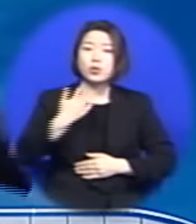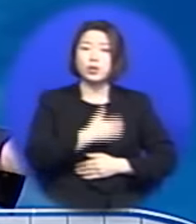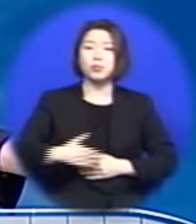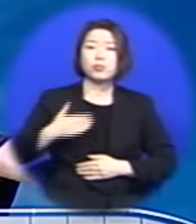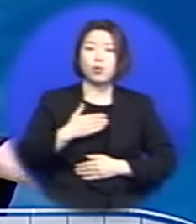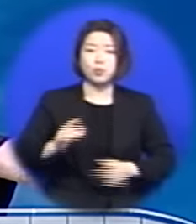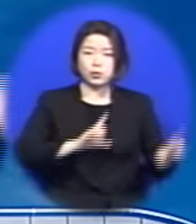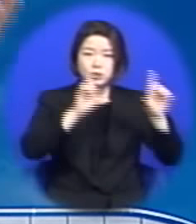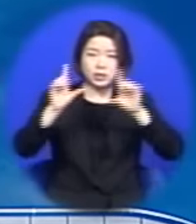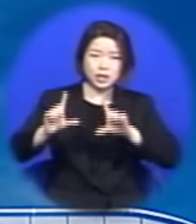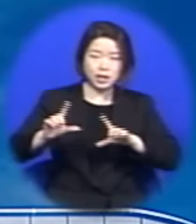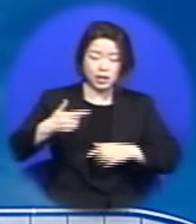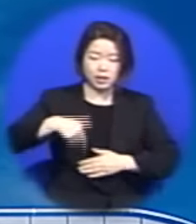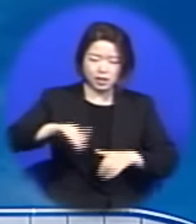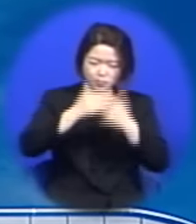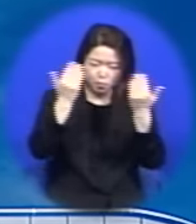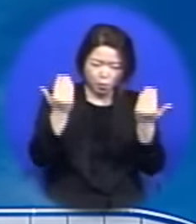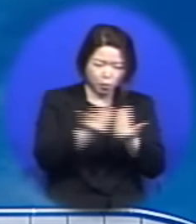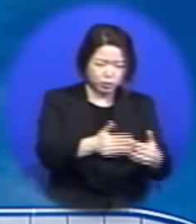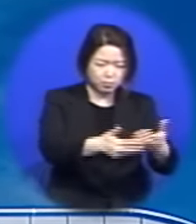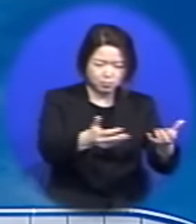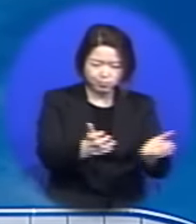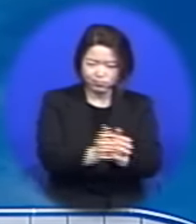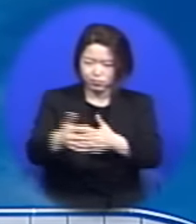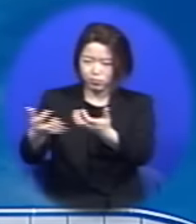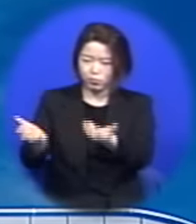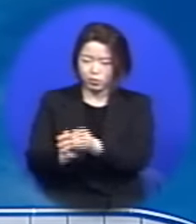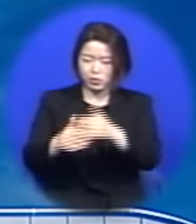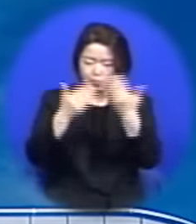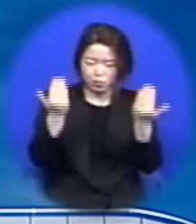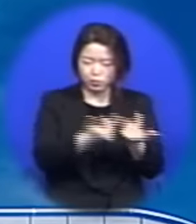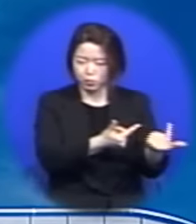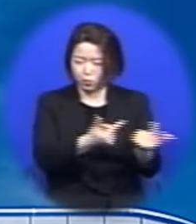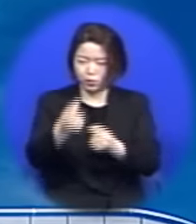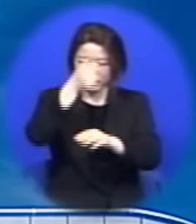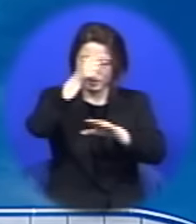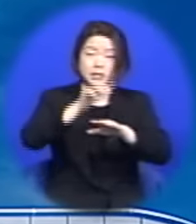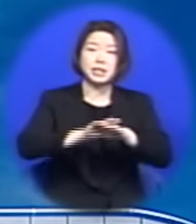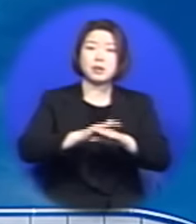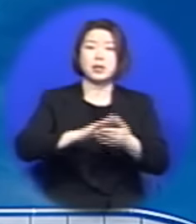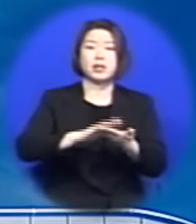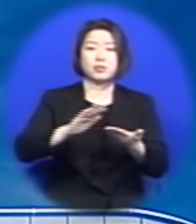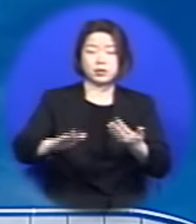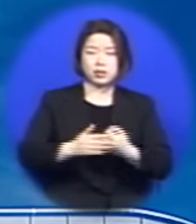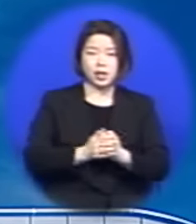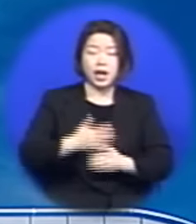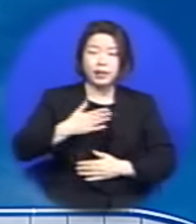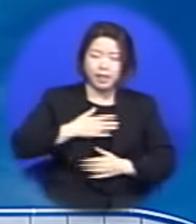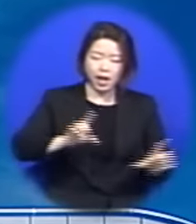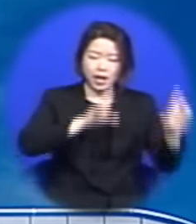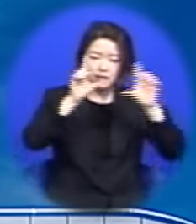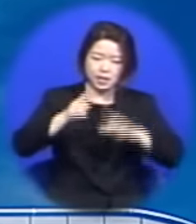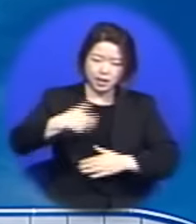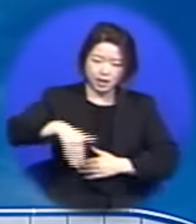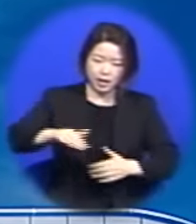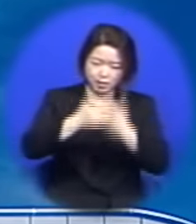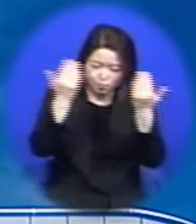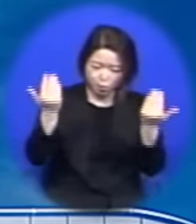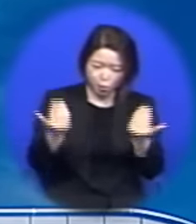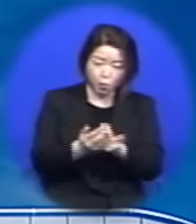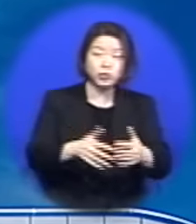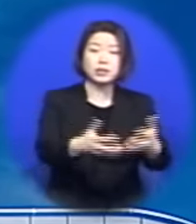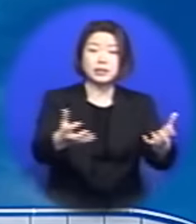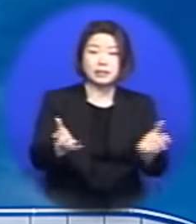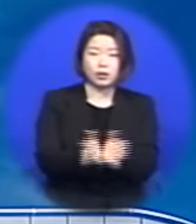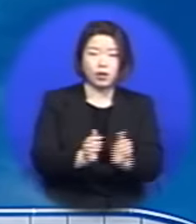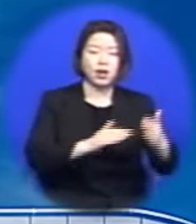모든 삶의 영역이 다 예배라는 겁니다 내가 살아가는 모든 영역 가정이나